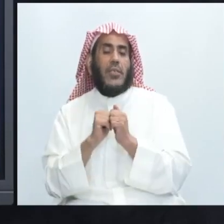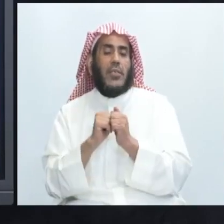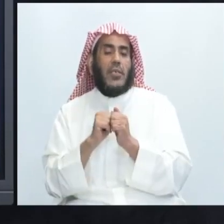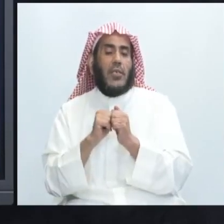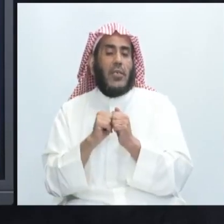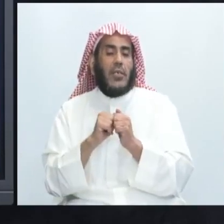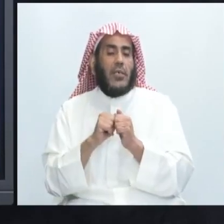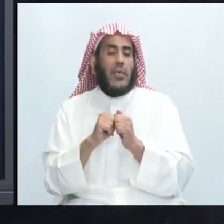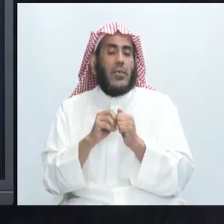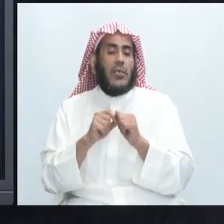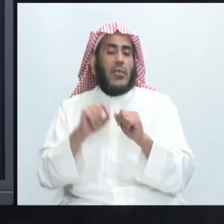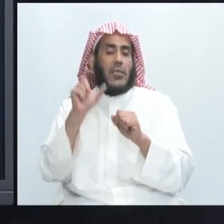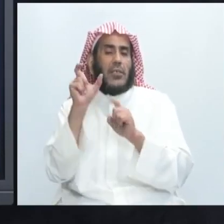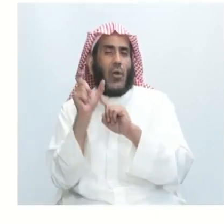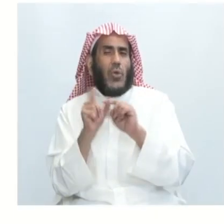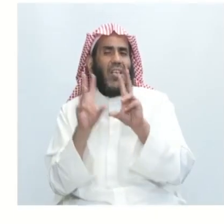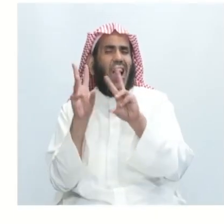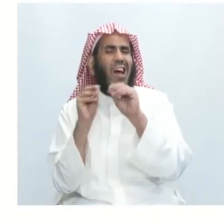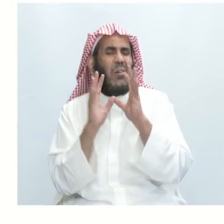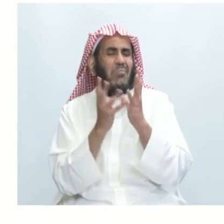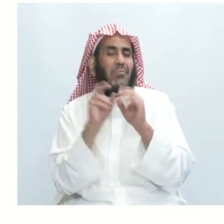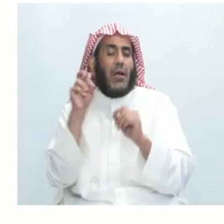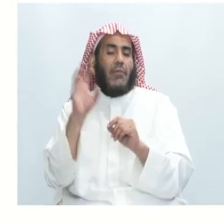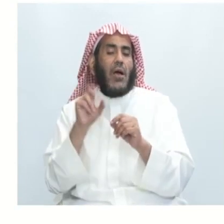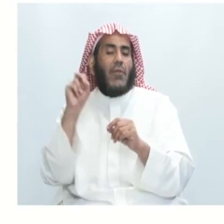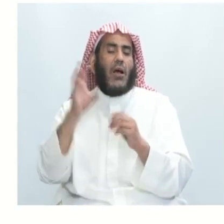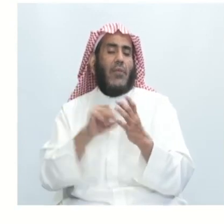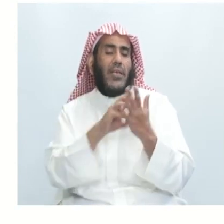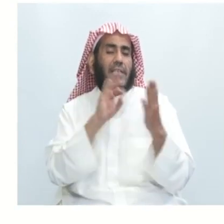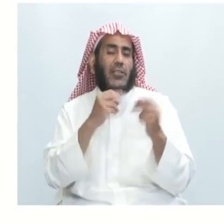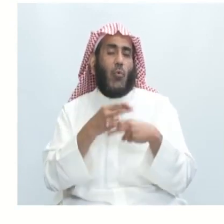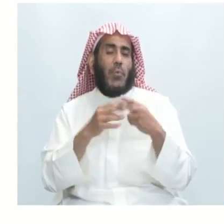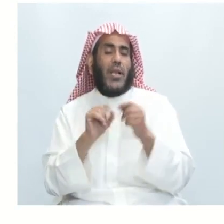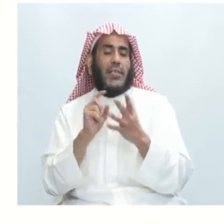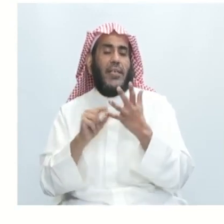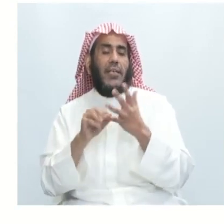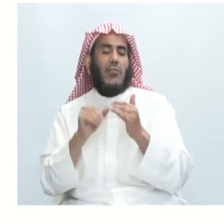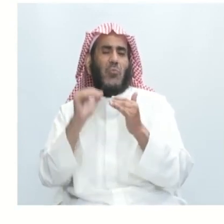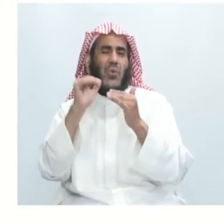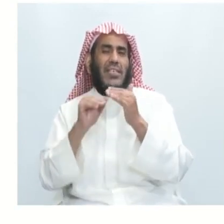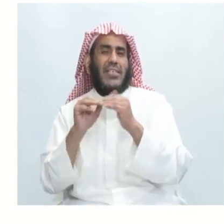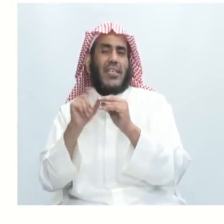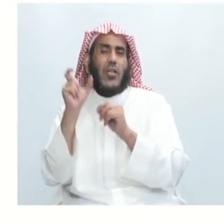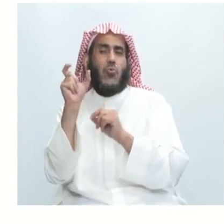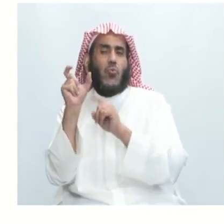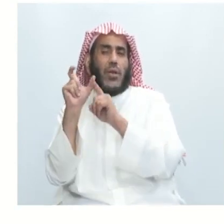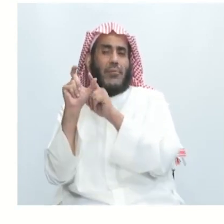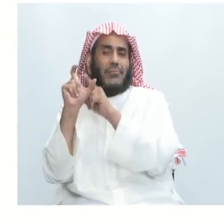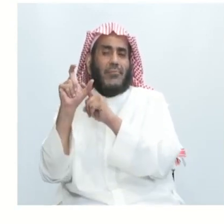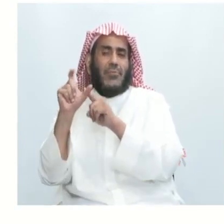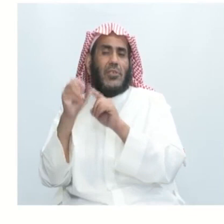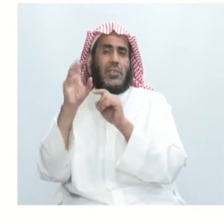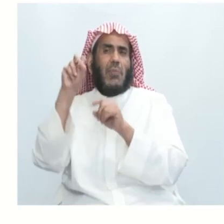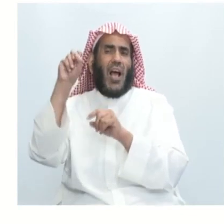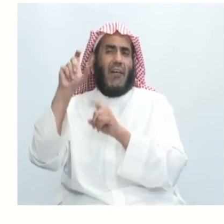فيه تقويس حرف القاف في خط النسخ يتكون اجزاء ذاته ينزل جسم النون جسم النون اقسم